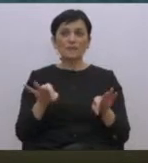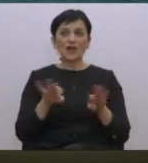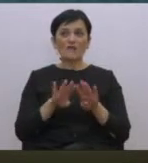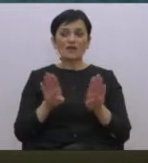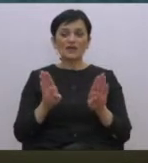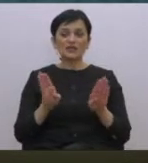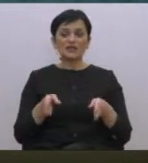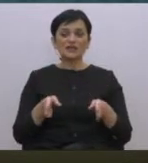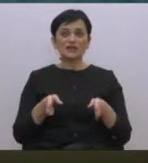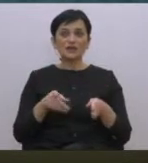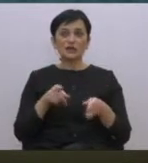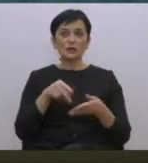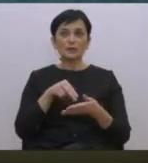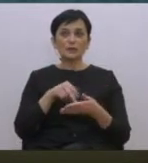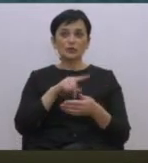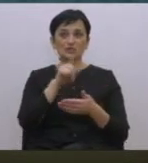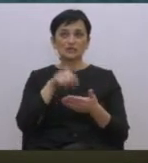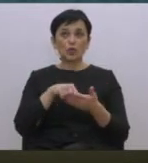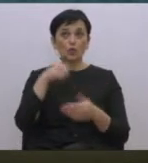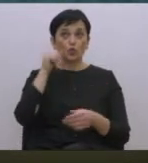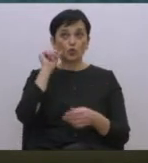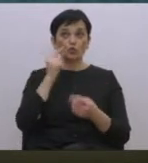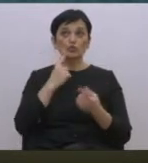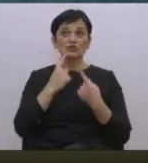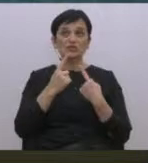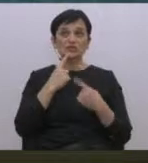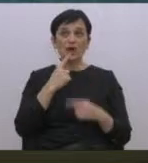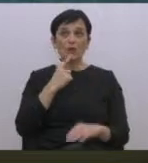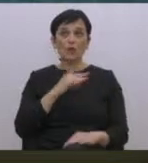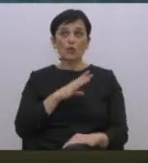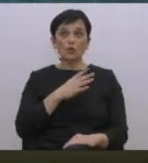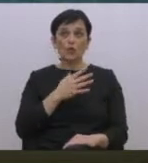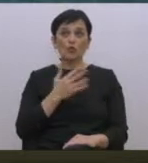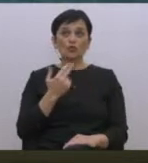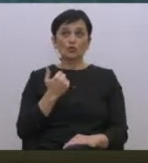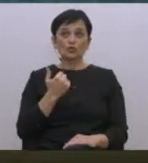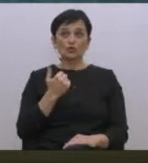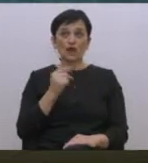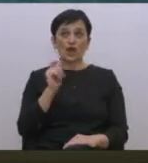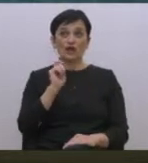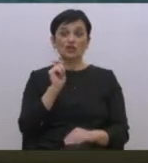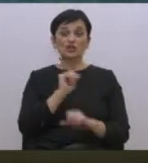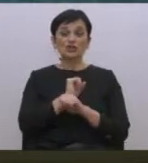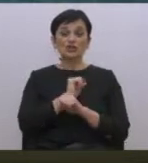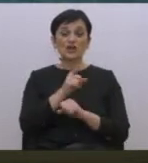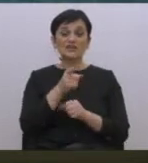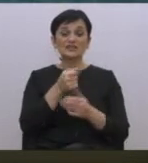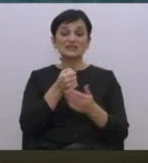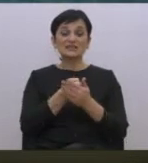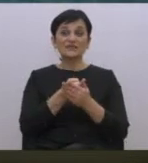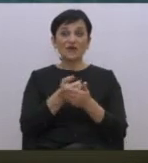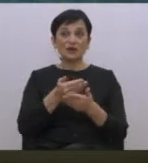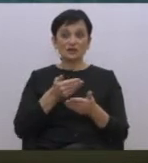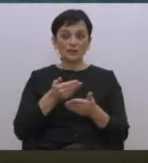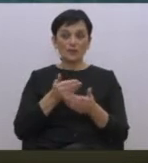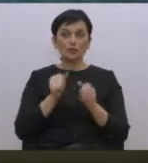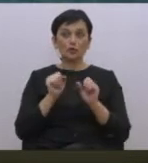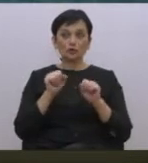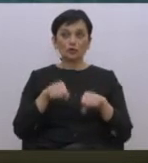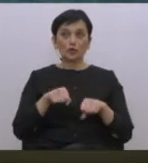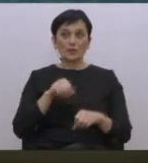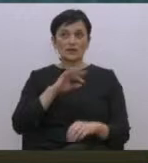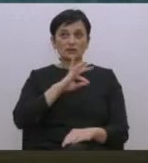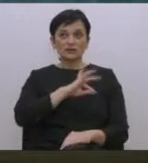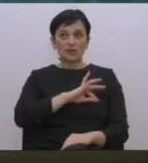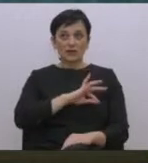tribunis, sakethi, guși conda sau bari, da, șesu nebam de rom, șezlos, salge